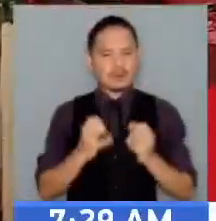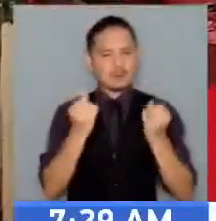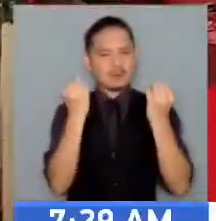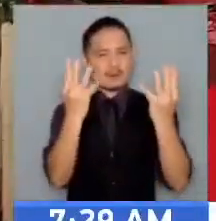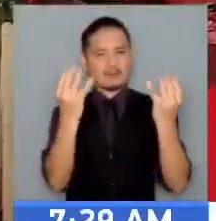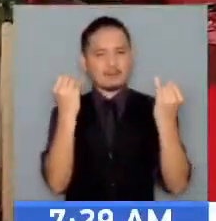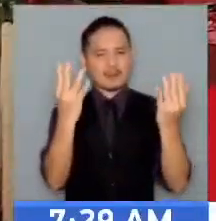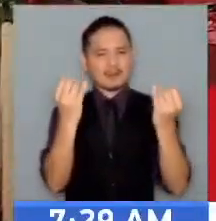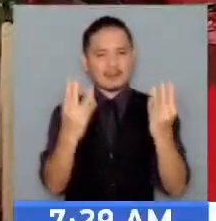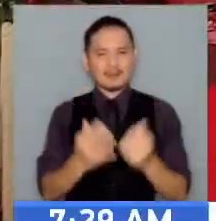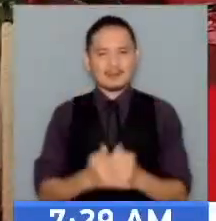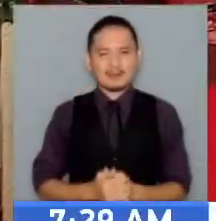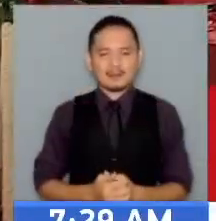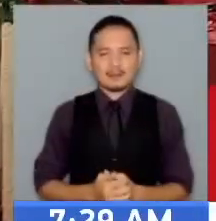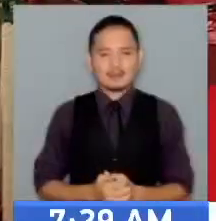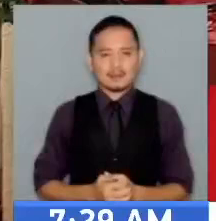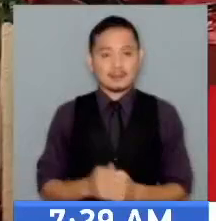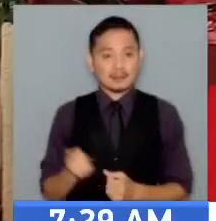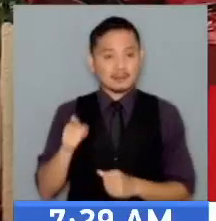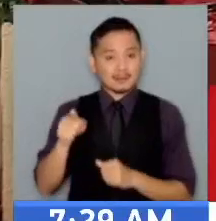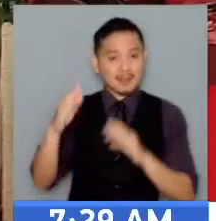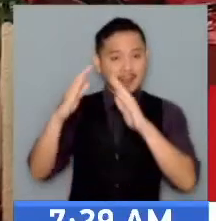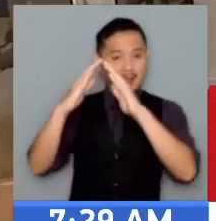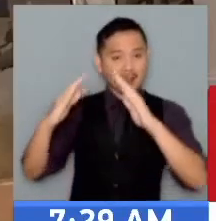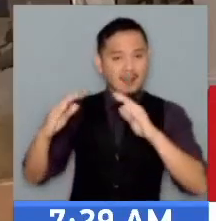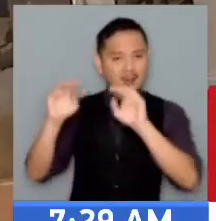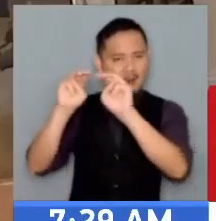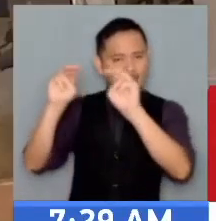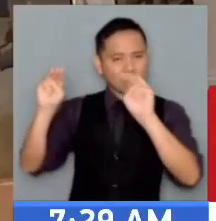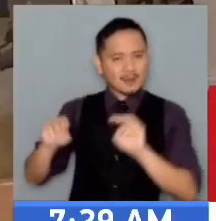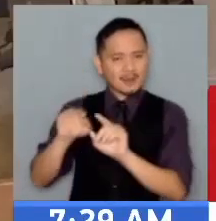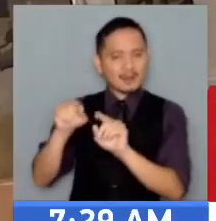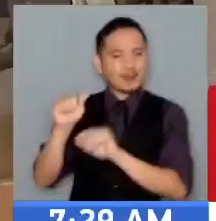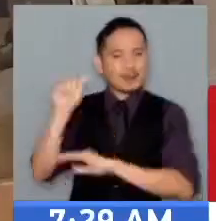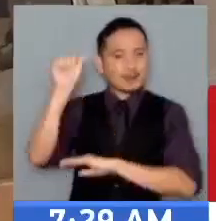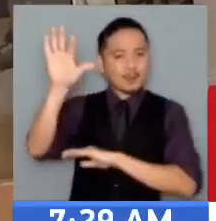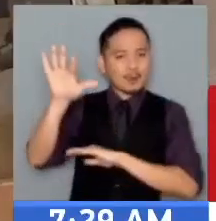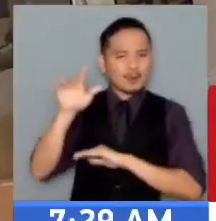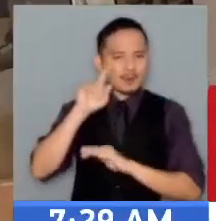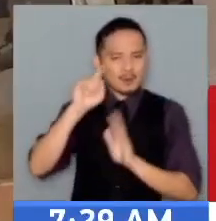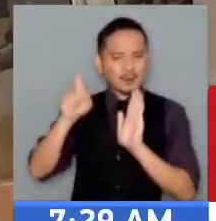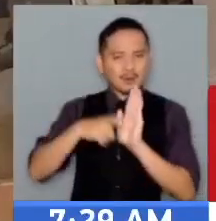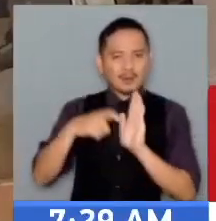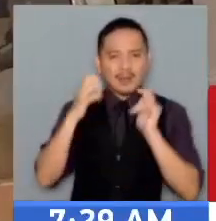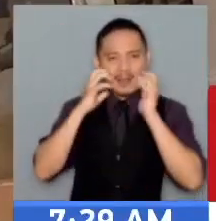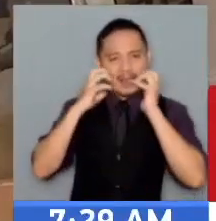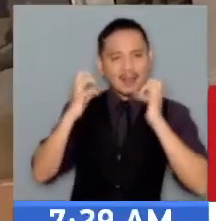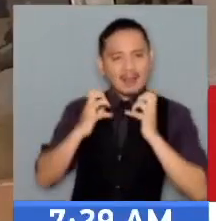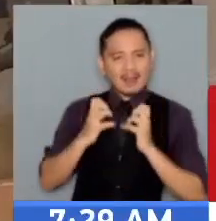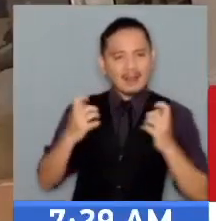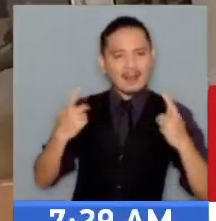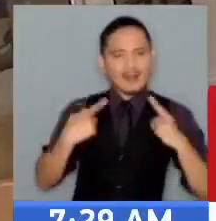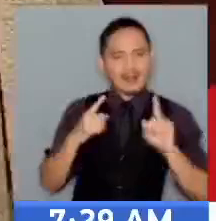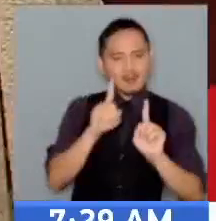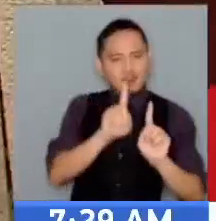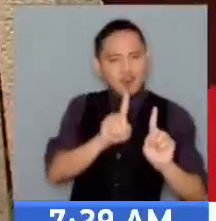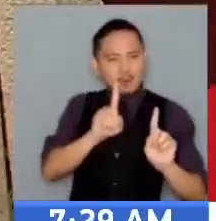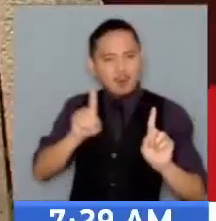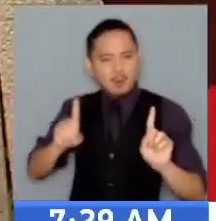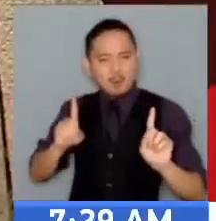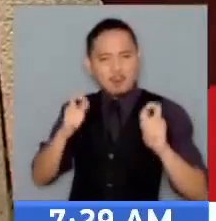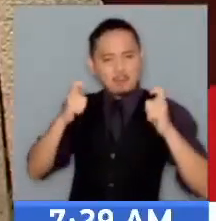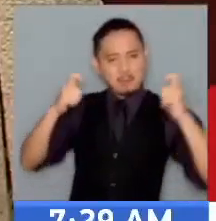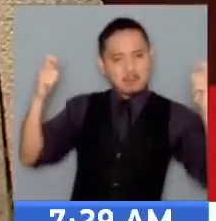Sa labas pa lang ng isang Santa Museum sa Antipolo City, bubungad na sa mga bisita ang mga life-size Santa Claus na ito.